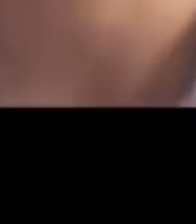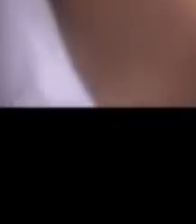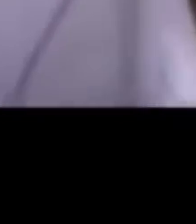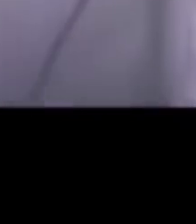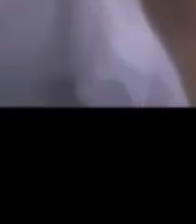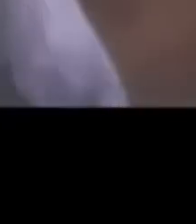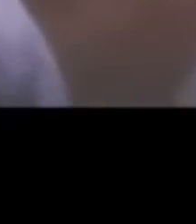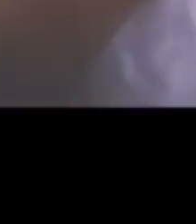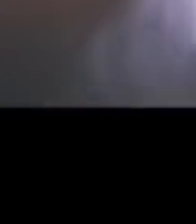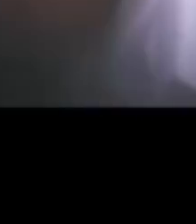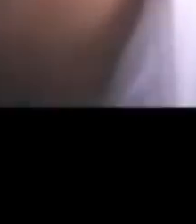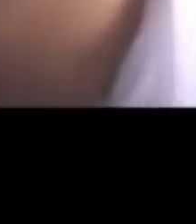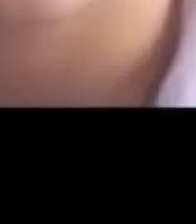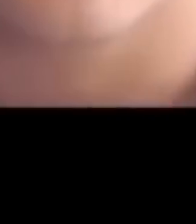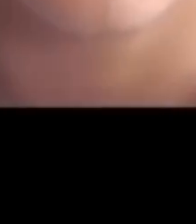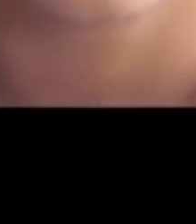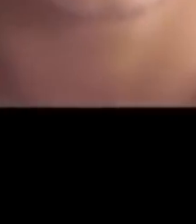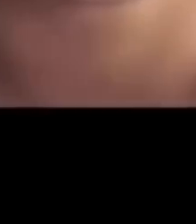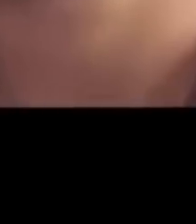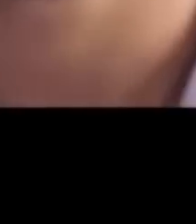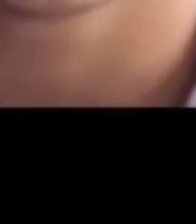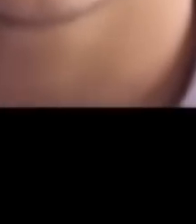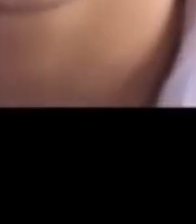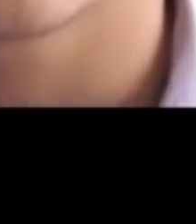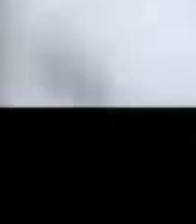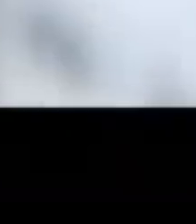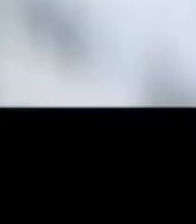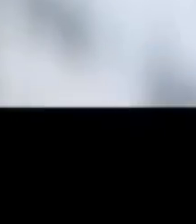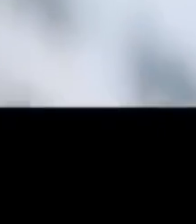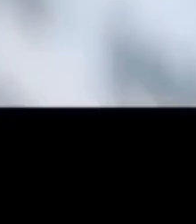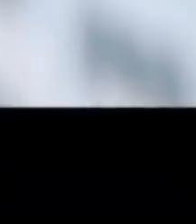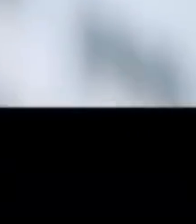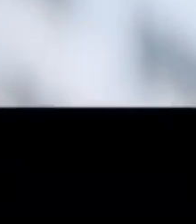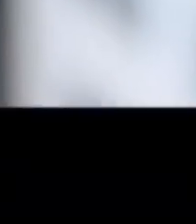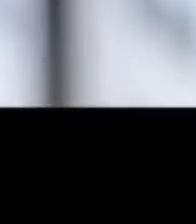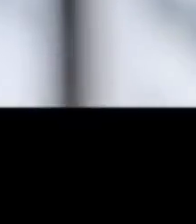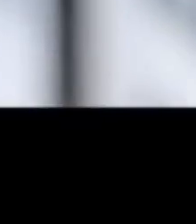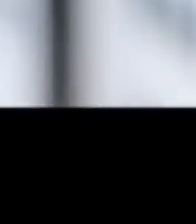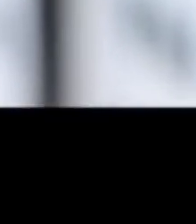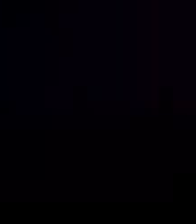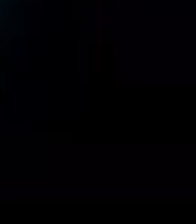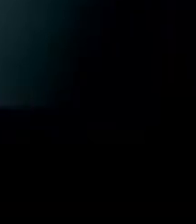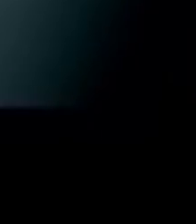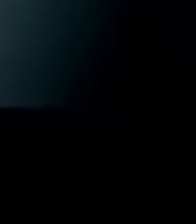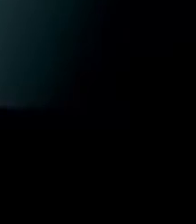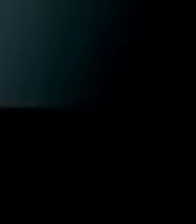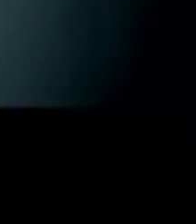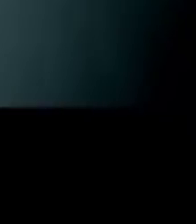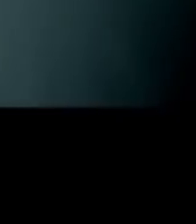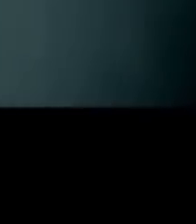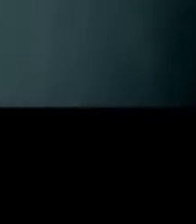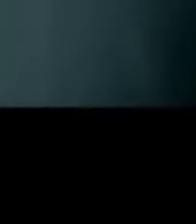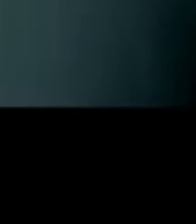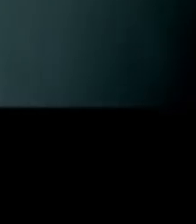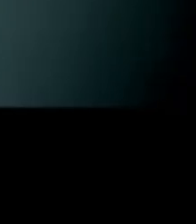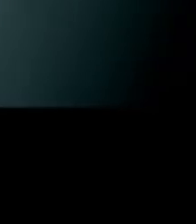เฮ้ยนันทินคนสวยยังบนเฟซว่าเงาอะอยากให้พี่ช่วยป่ะ ไม่พี่หนูแค่ต้องการเงินและเฉย ๆเอาหน้า